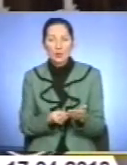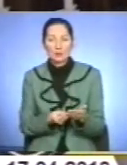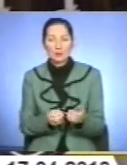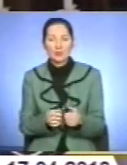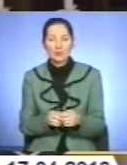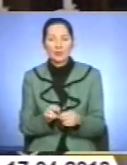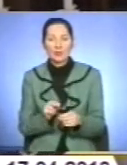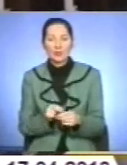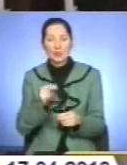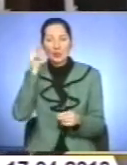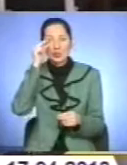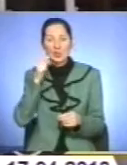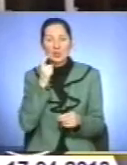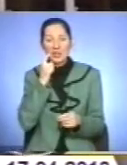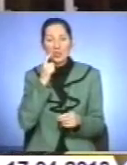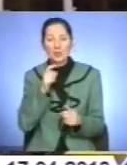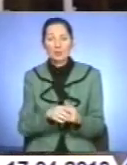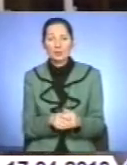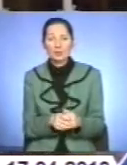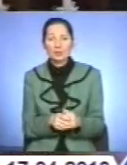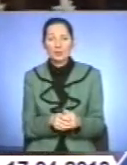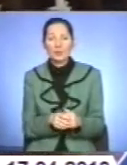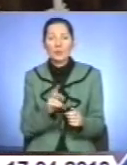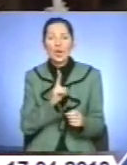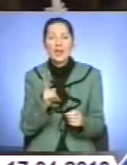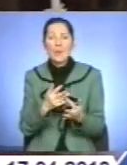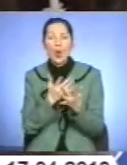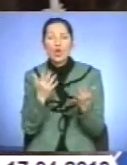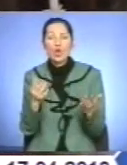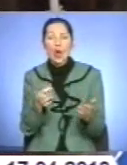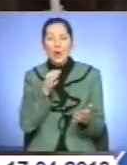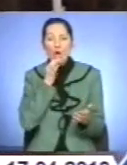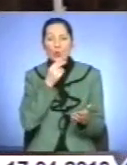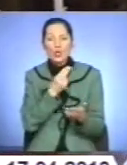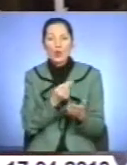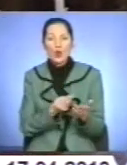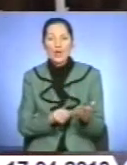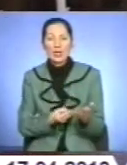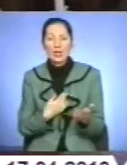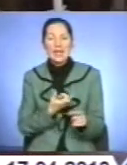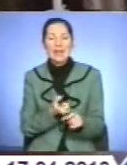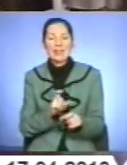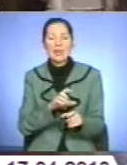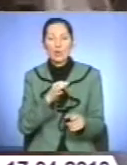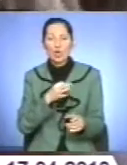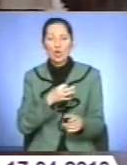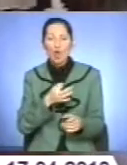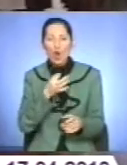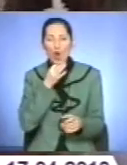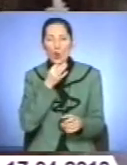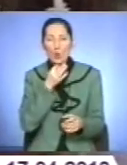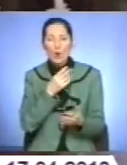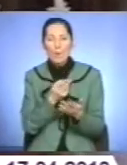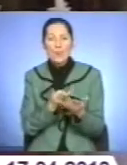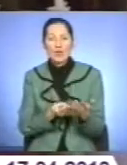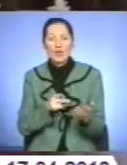писанки. Яєчко, так? Розкажи, якими кольорами ти найбільше любиш розписувати? Я найбільше люблю розписувати